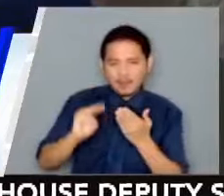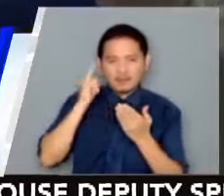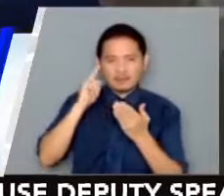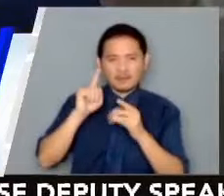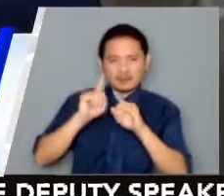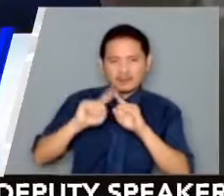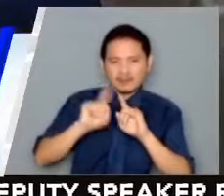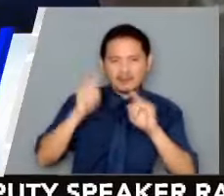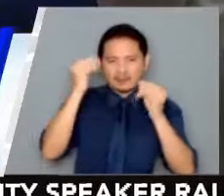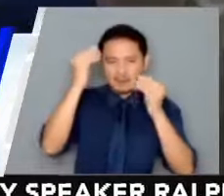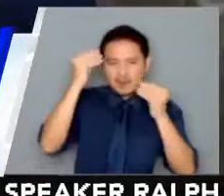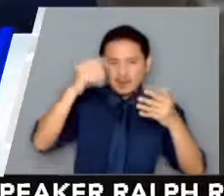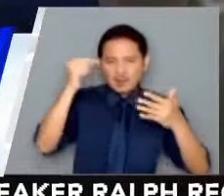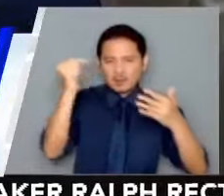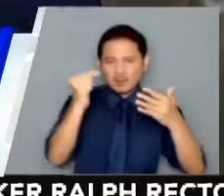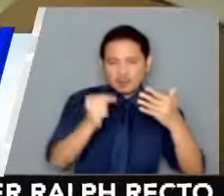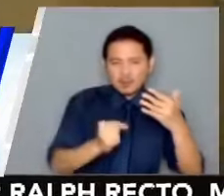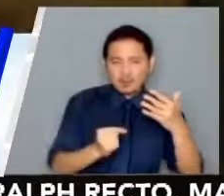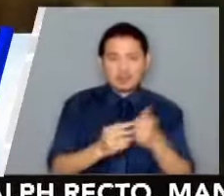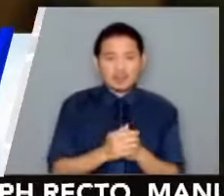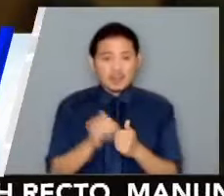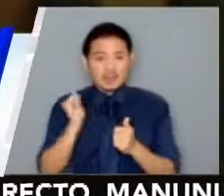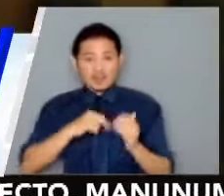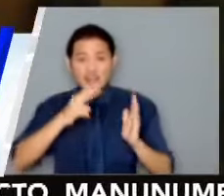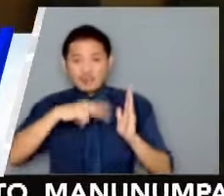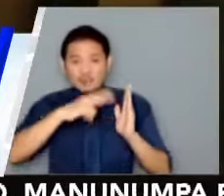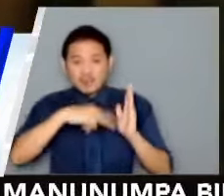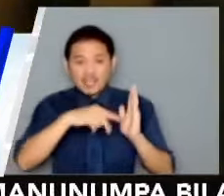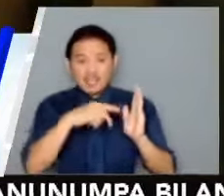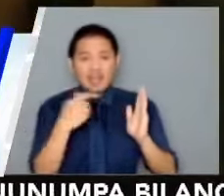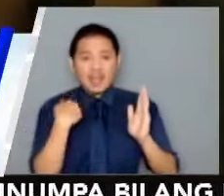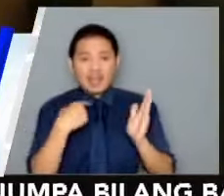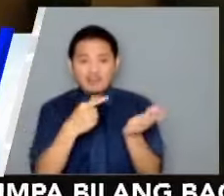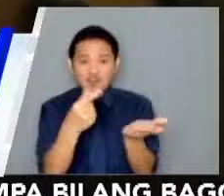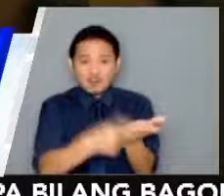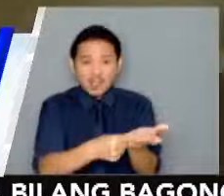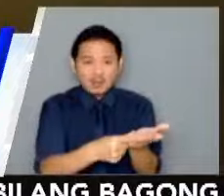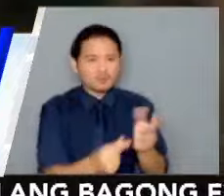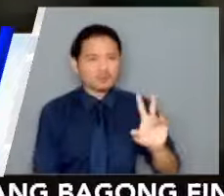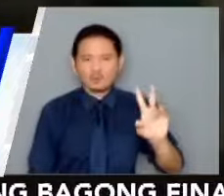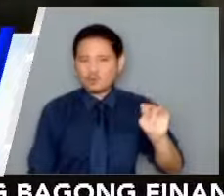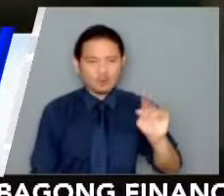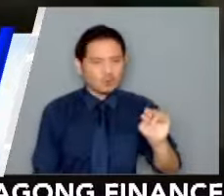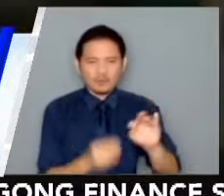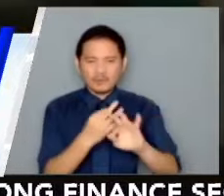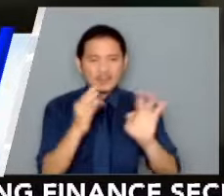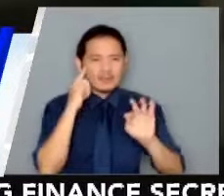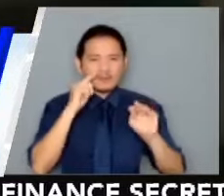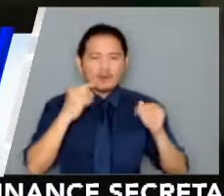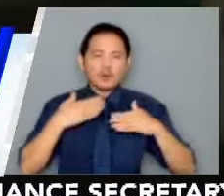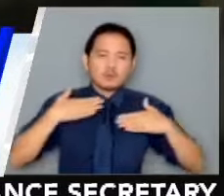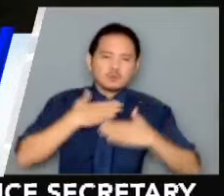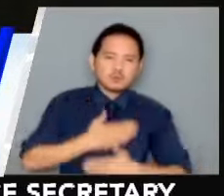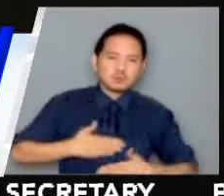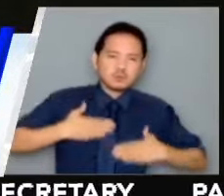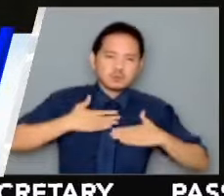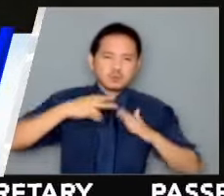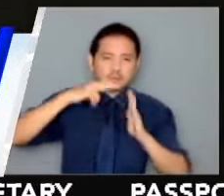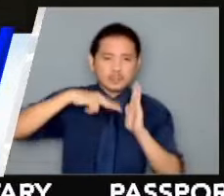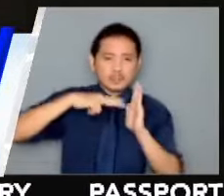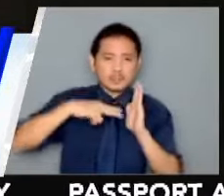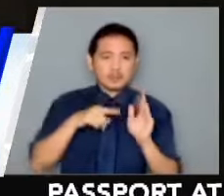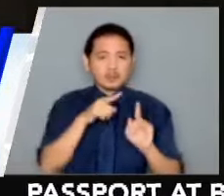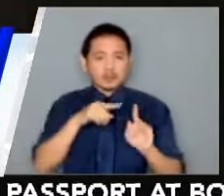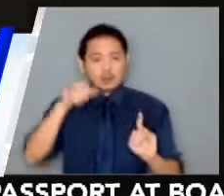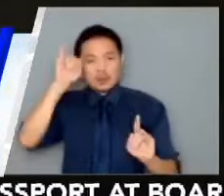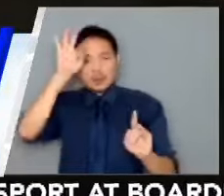ng DepEd na hindi graded ang aktibidad na ito. For the love of reading lang talaga, ika nga. Pasado ito kay Lolo Jose Bernardo dahil mas matututukan daw